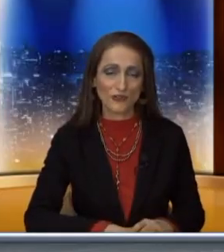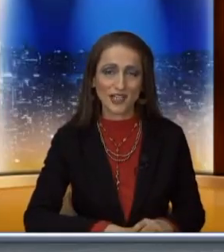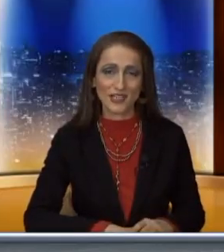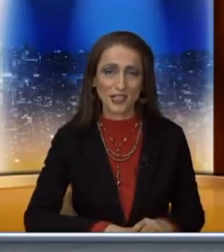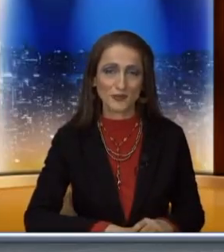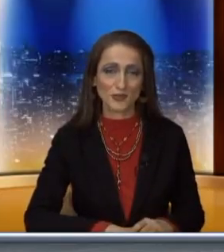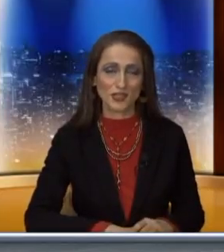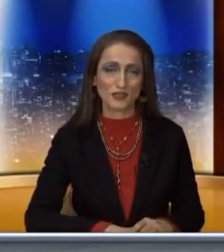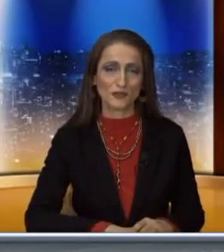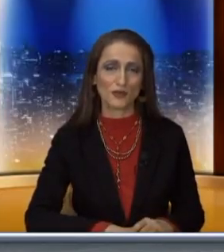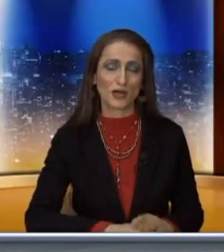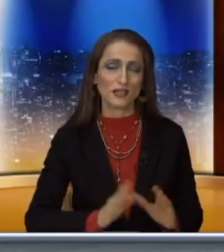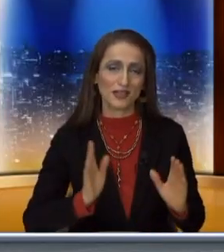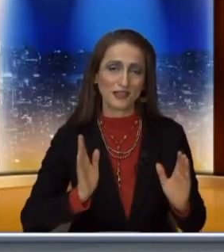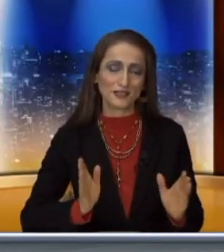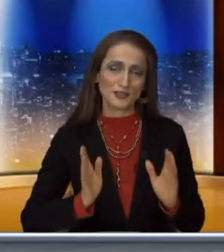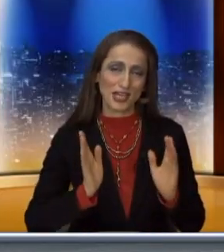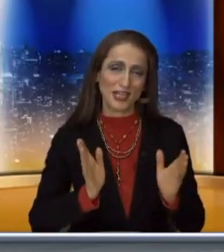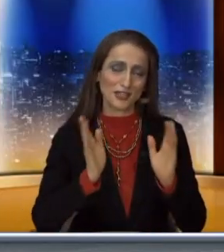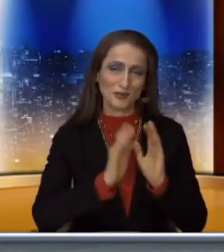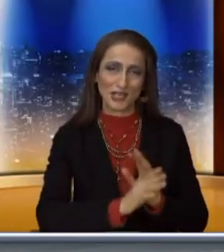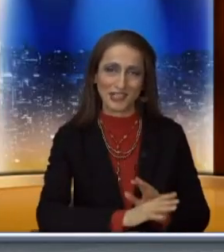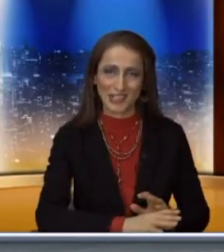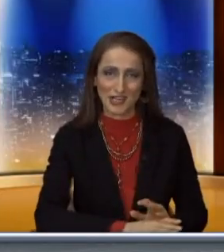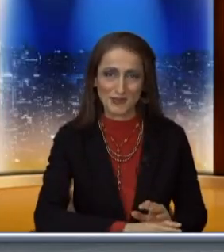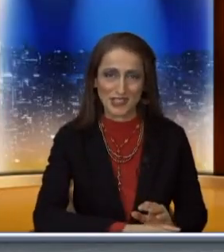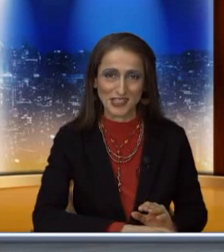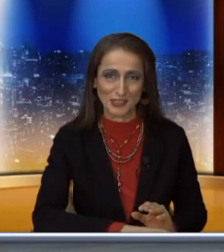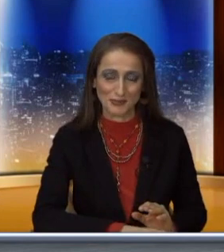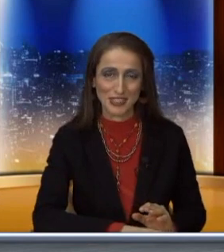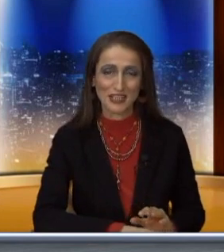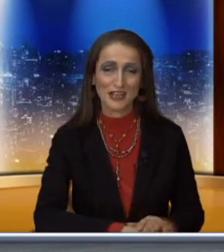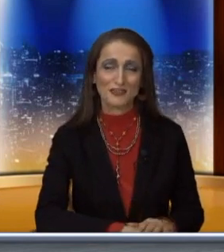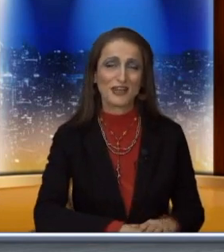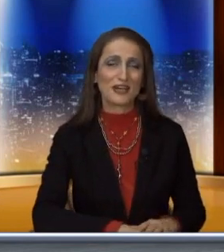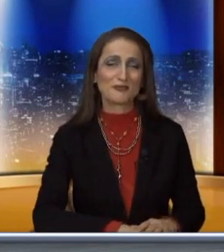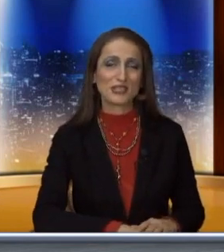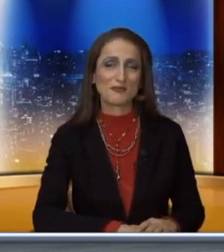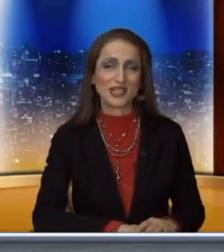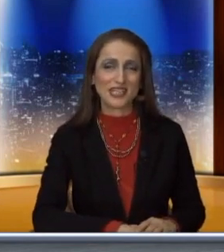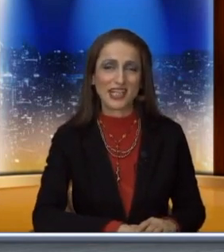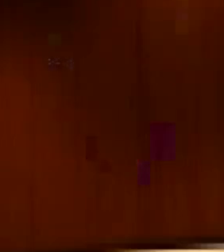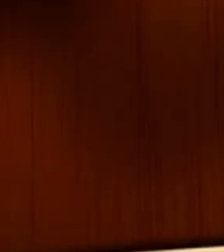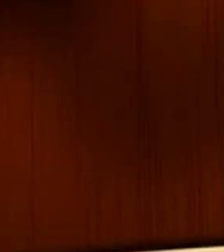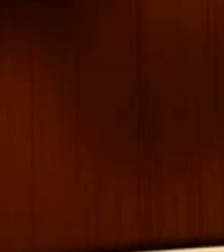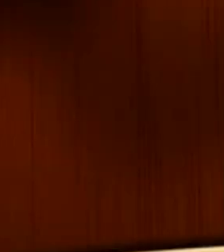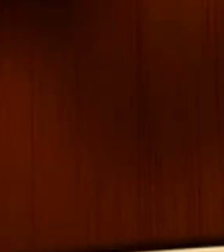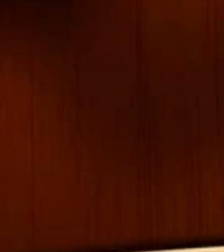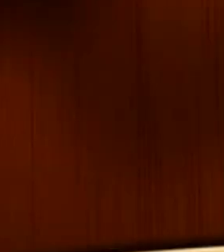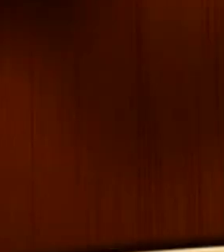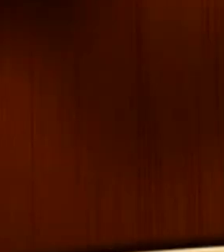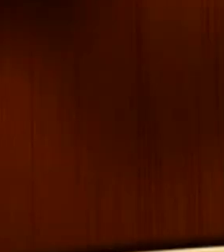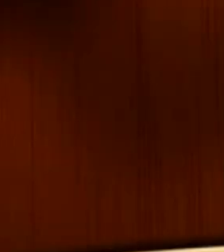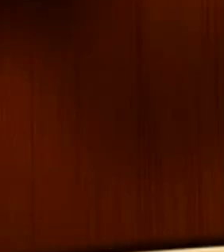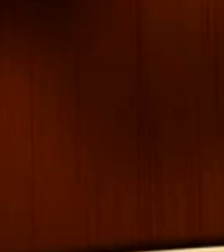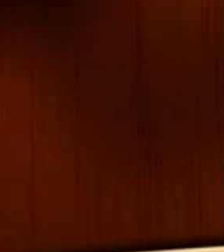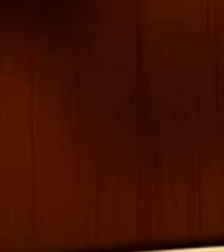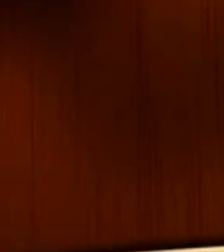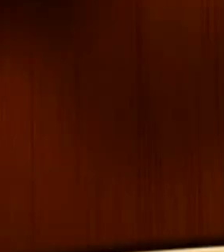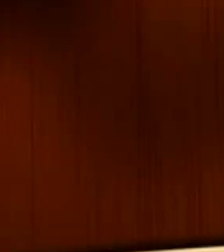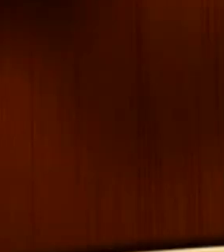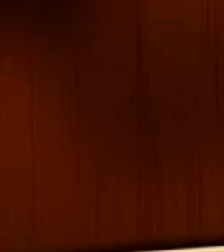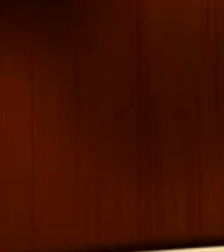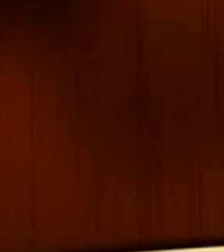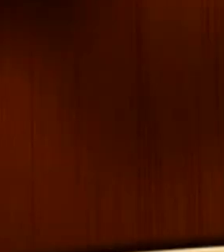الله بالموافقية أبونا، والله يستر عليكم وعلينا، آمين يا رب. فمتابعينا الأعزاء، الذي يعطي دون